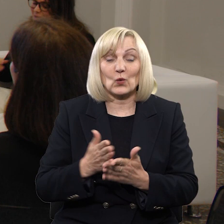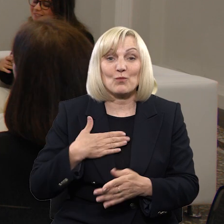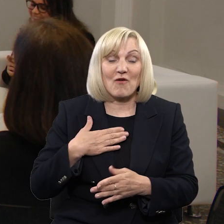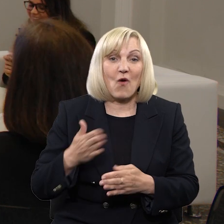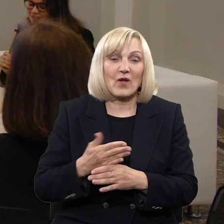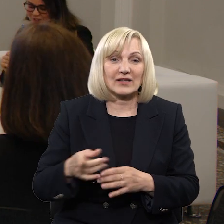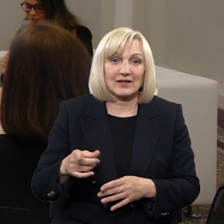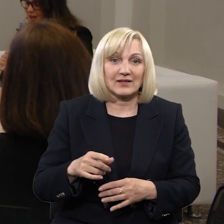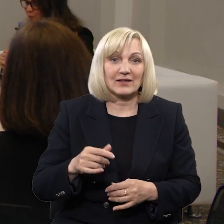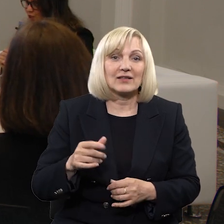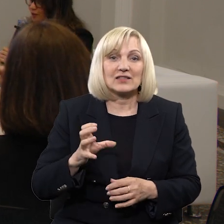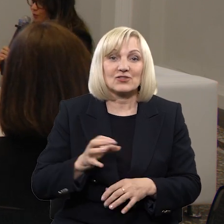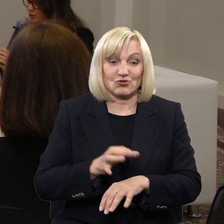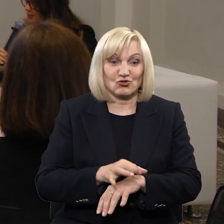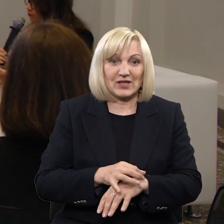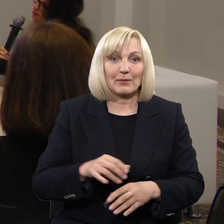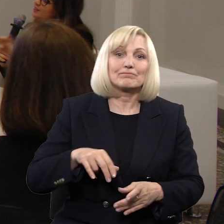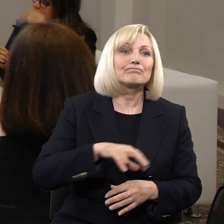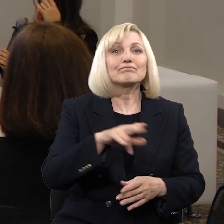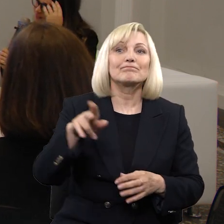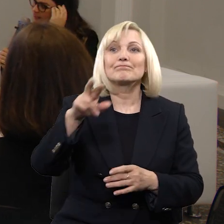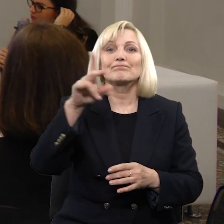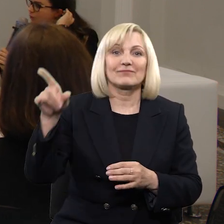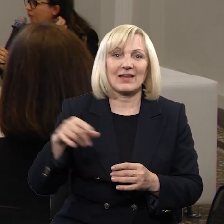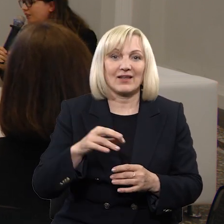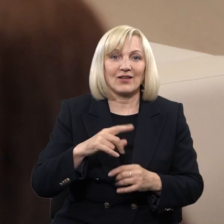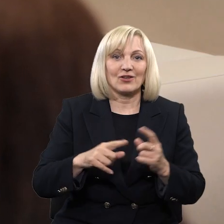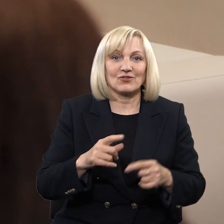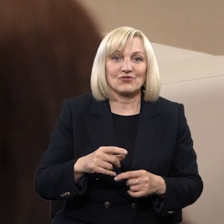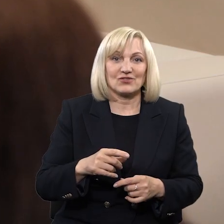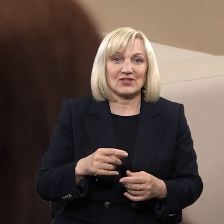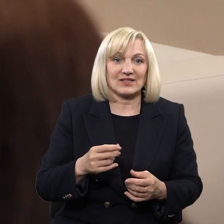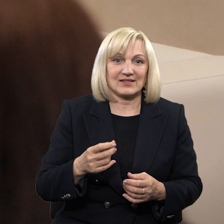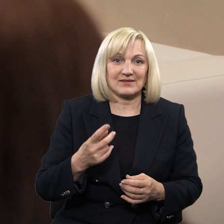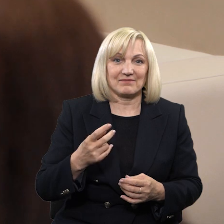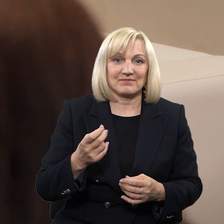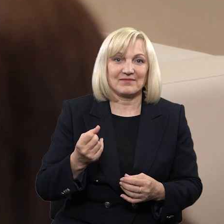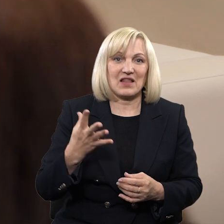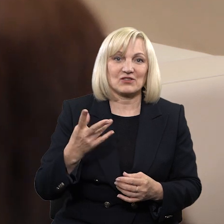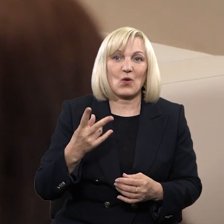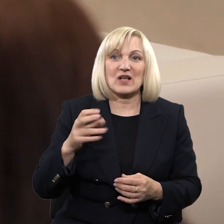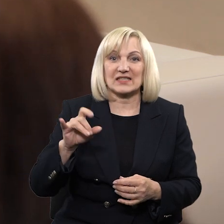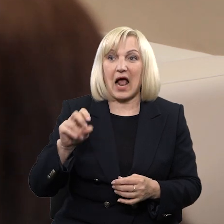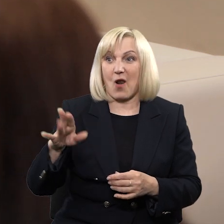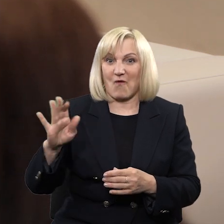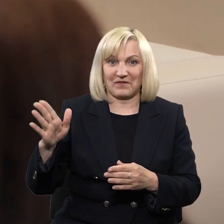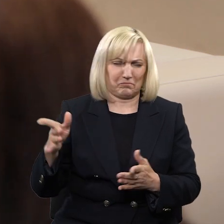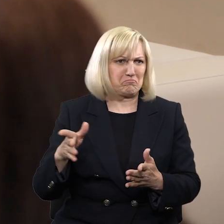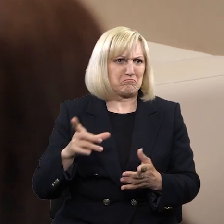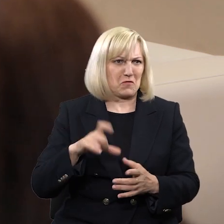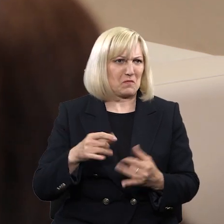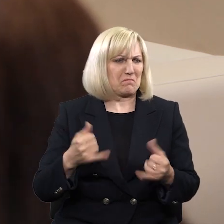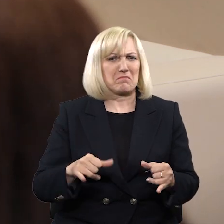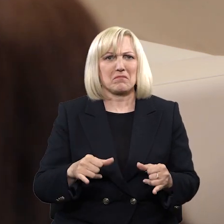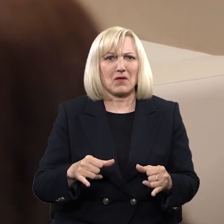моего отдела она с часами пошла по музею закрыла кольцо буквально через пару залов и в общем-то мы это показали в клипе